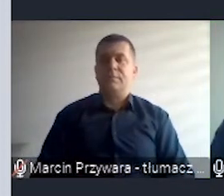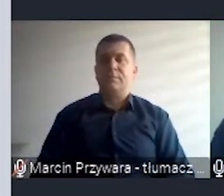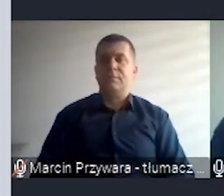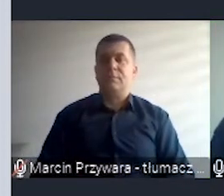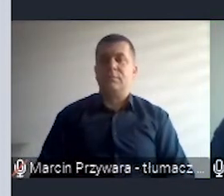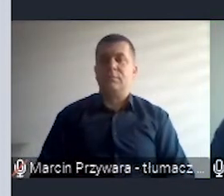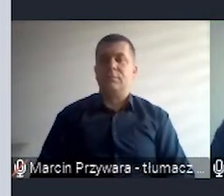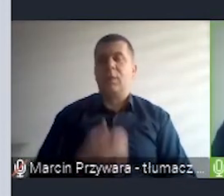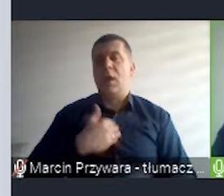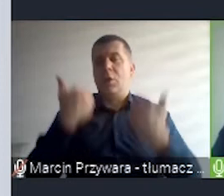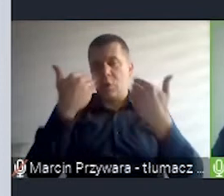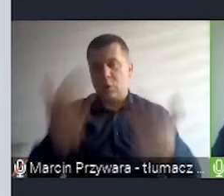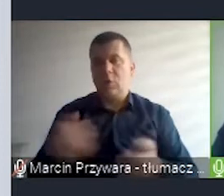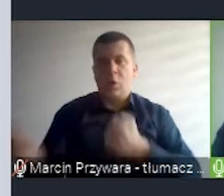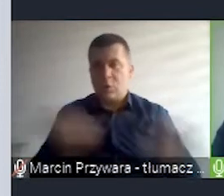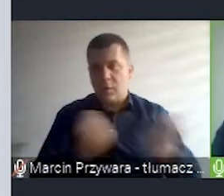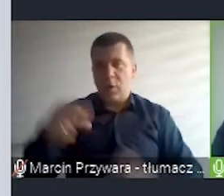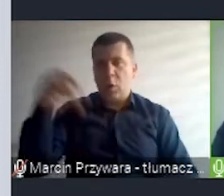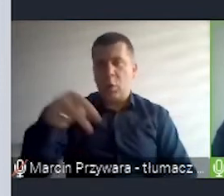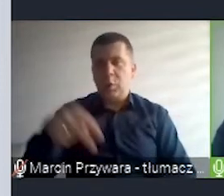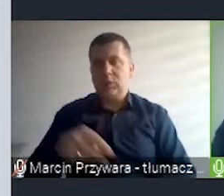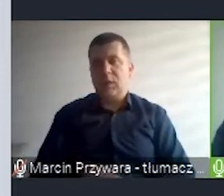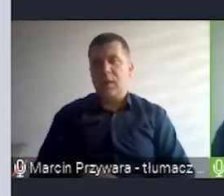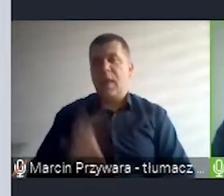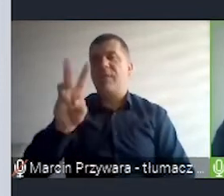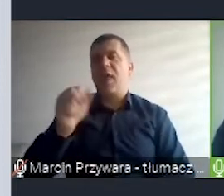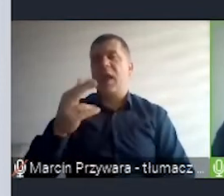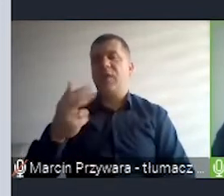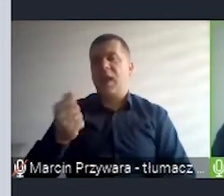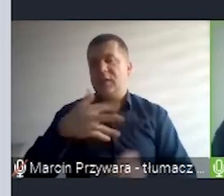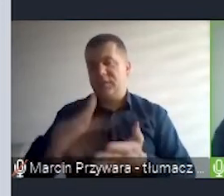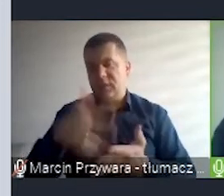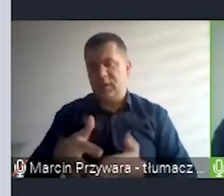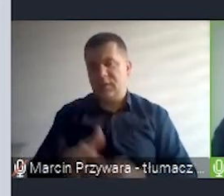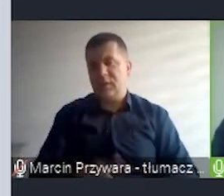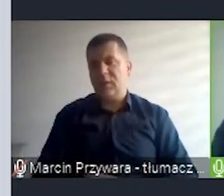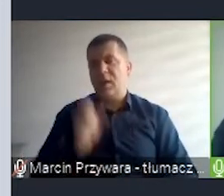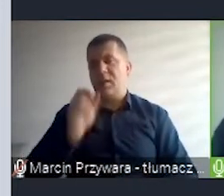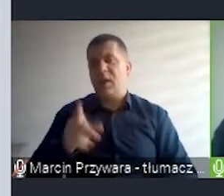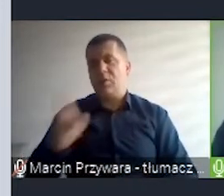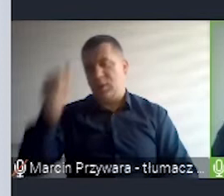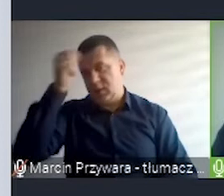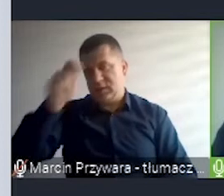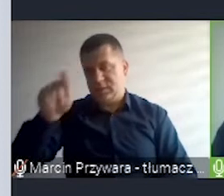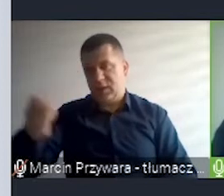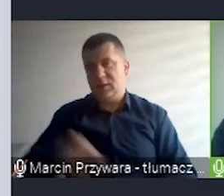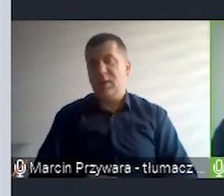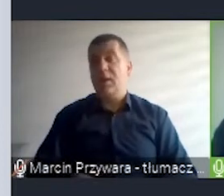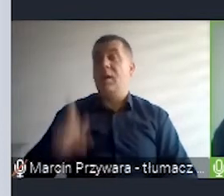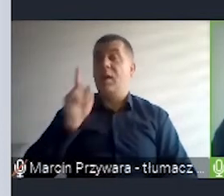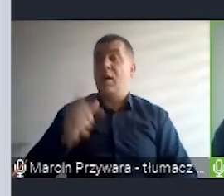Drodzy, czyli dostarczenie towarów i usług. Niby weryfikacja wydatków, tak to zostało nazwane,